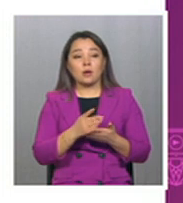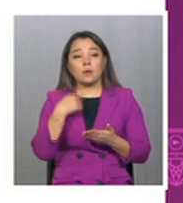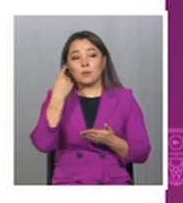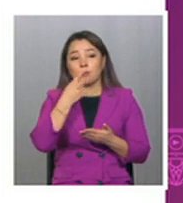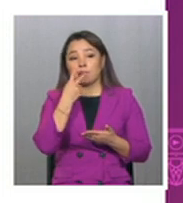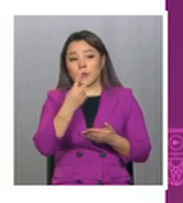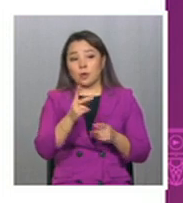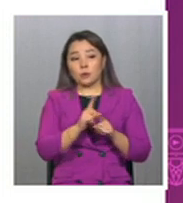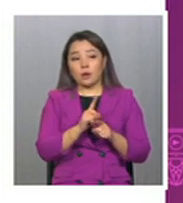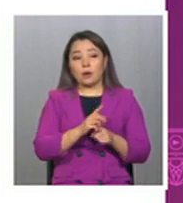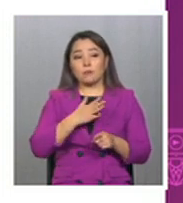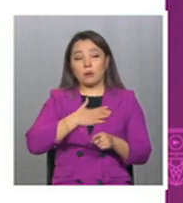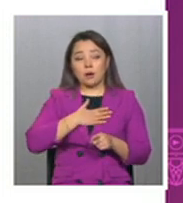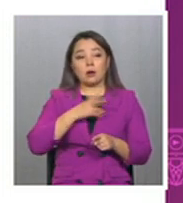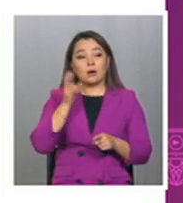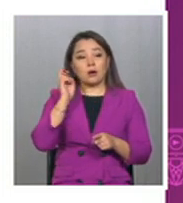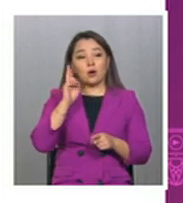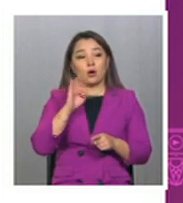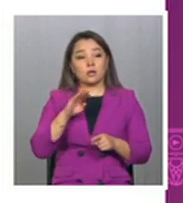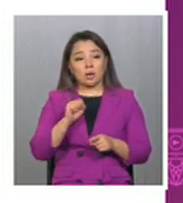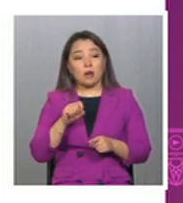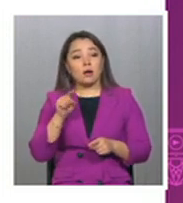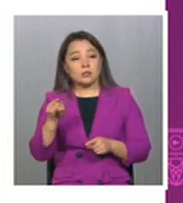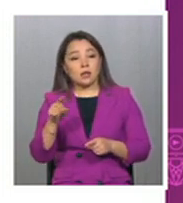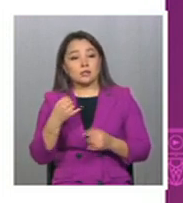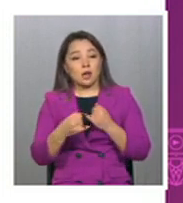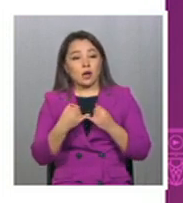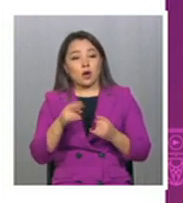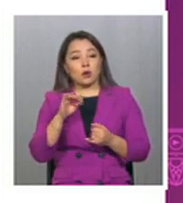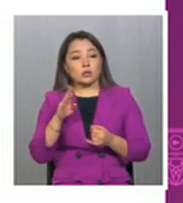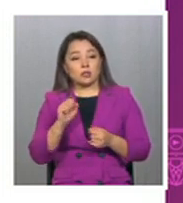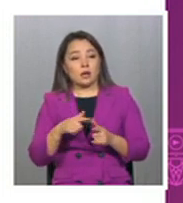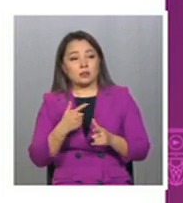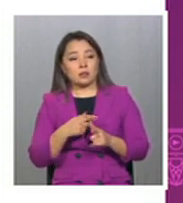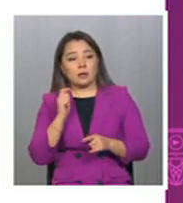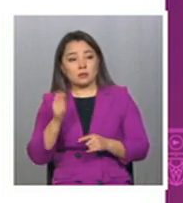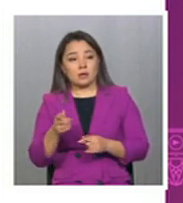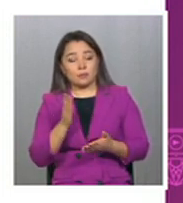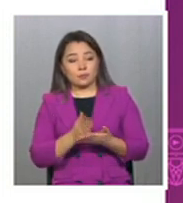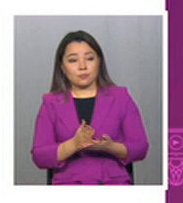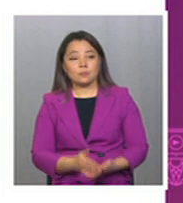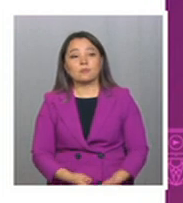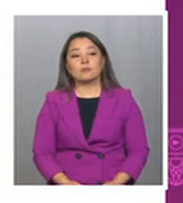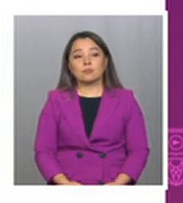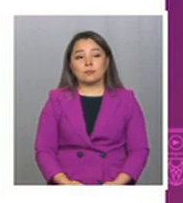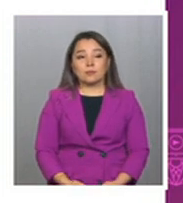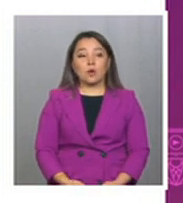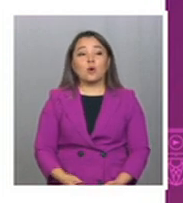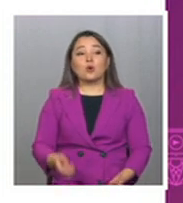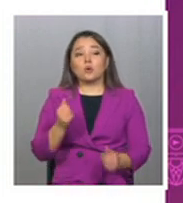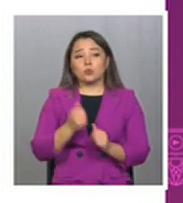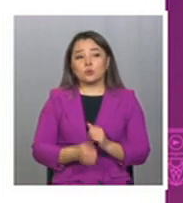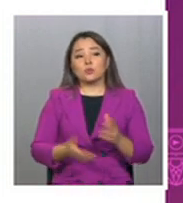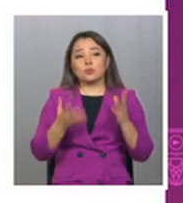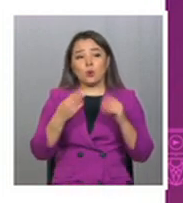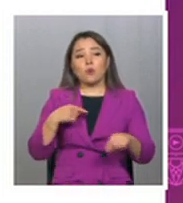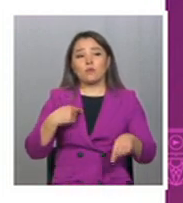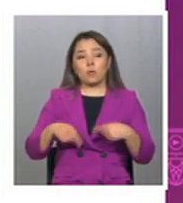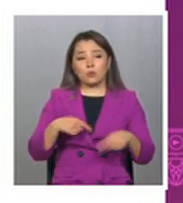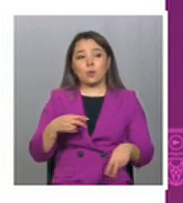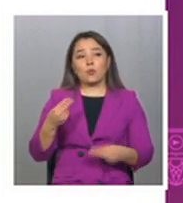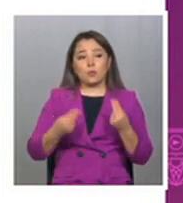қарап мені қара қожа, оны сары қожа деп атайды. Екінші үзінді. Күні бойы футбол